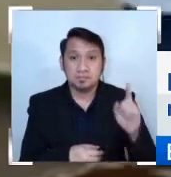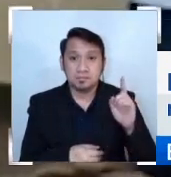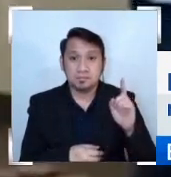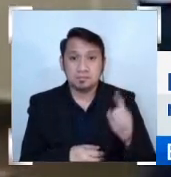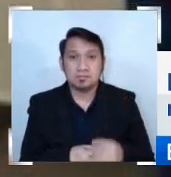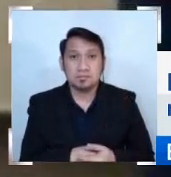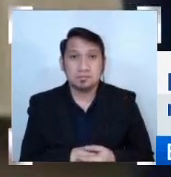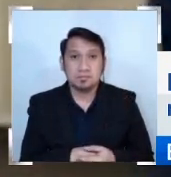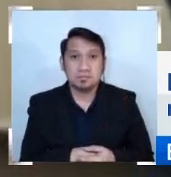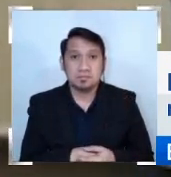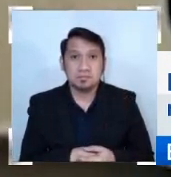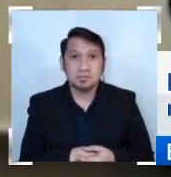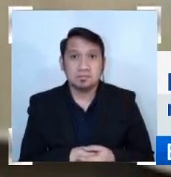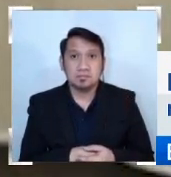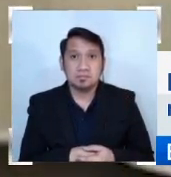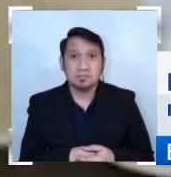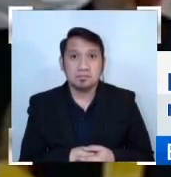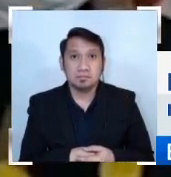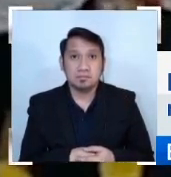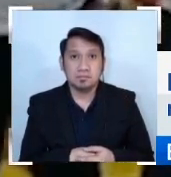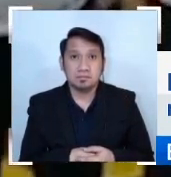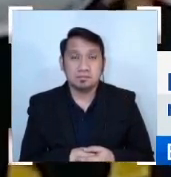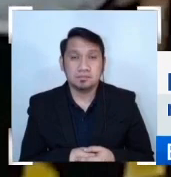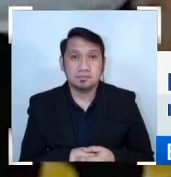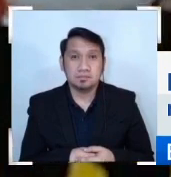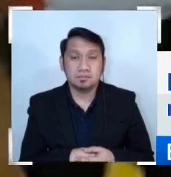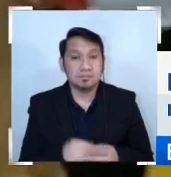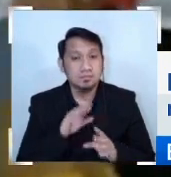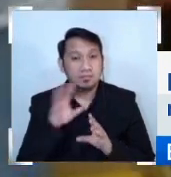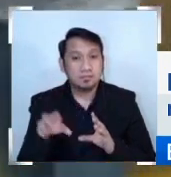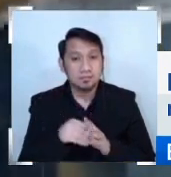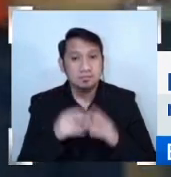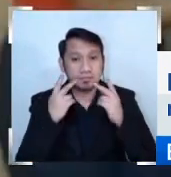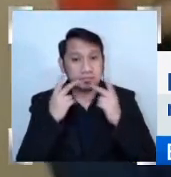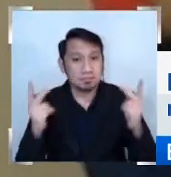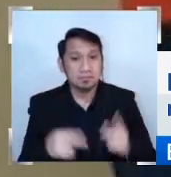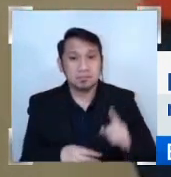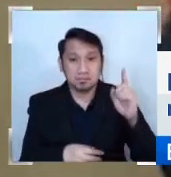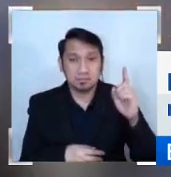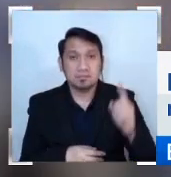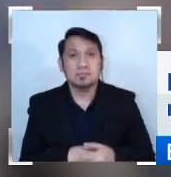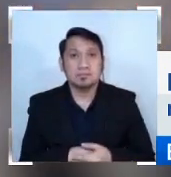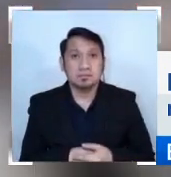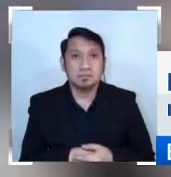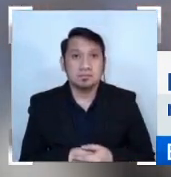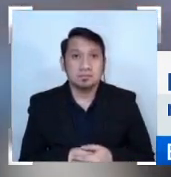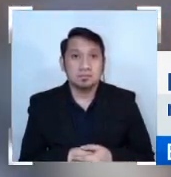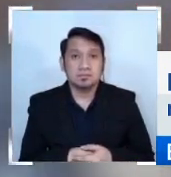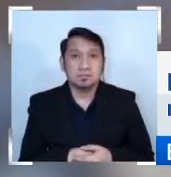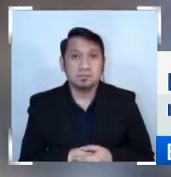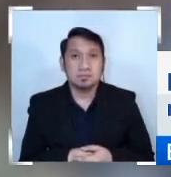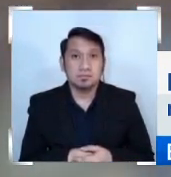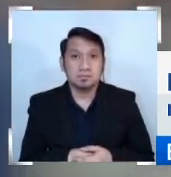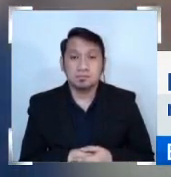Cruz at Vice Mayor naman si Banjo Estrella. Kasama rin sa proklamasyon ang mga nanalong konsihal.